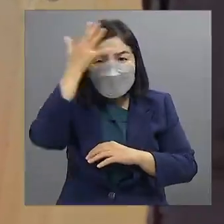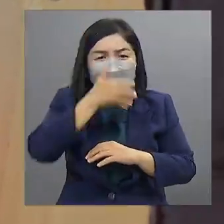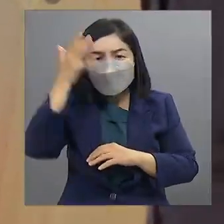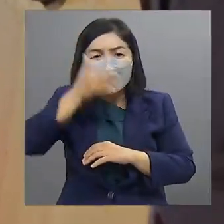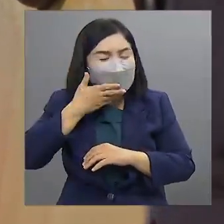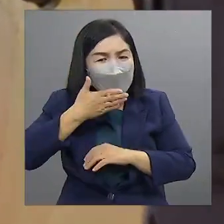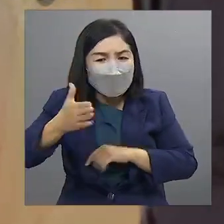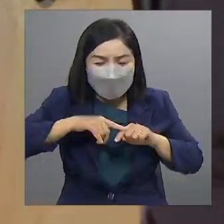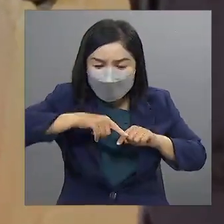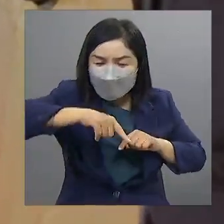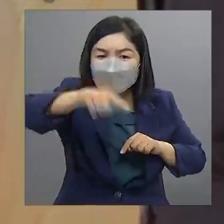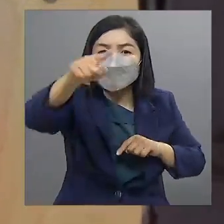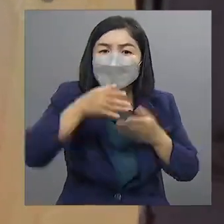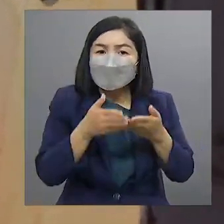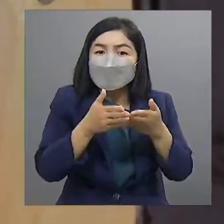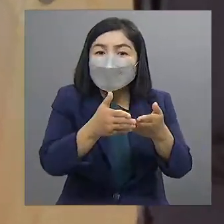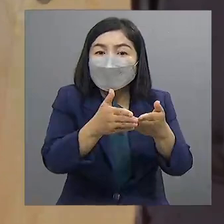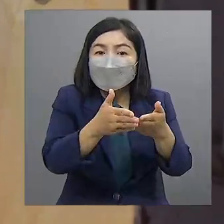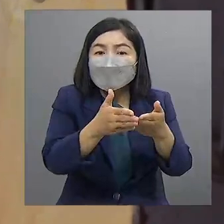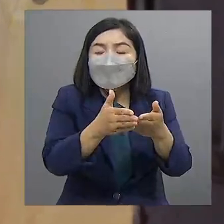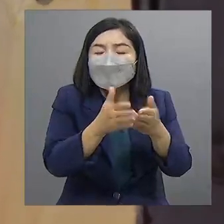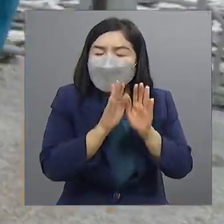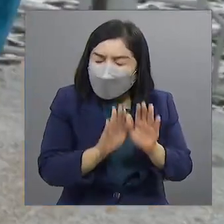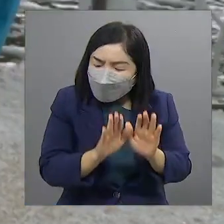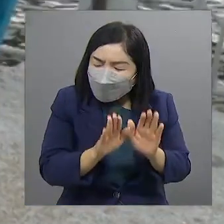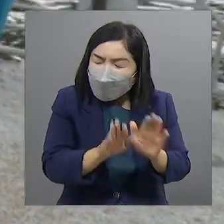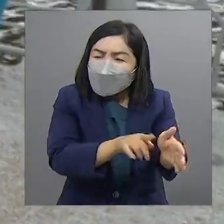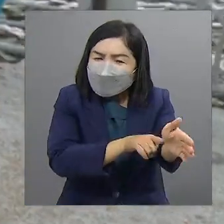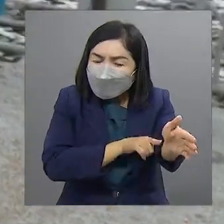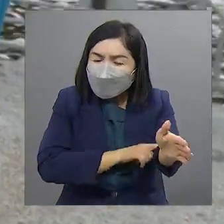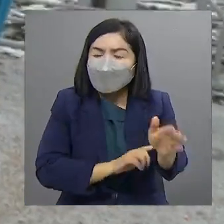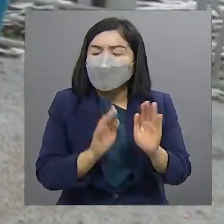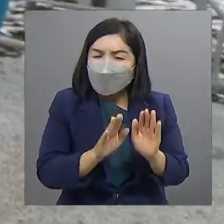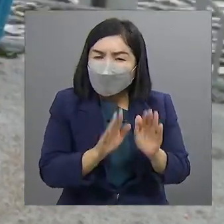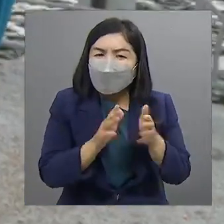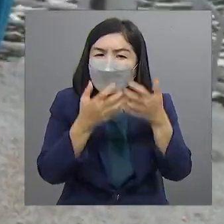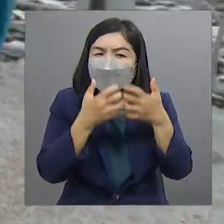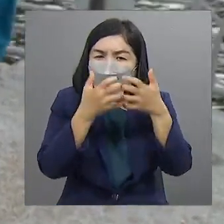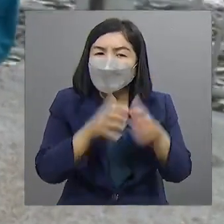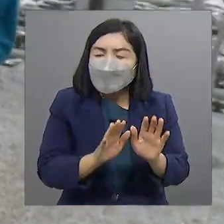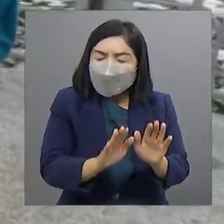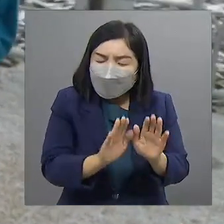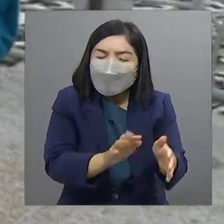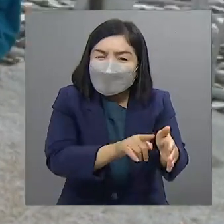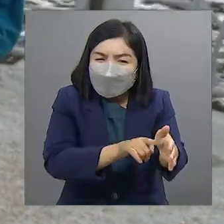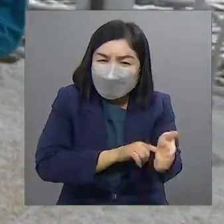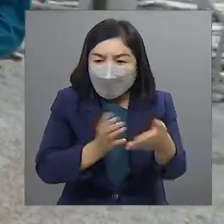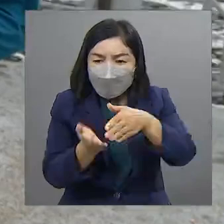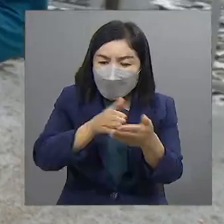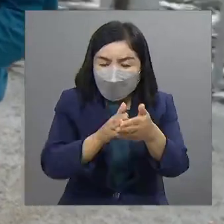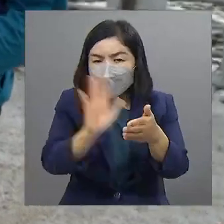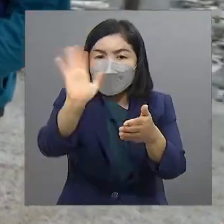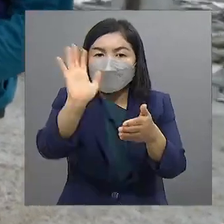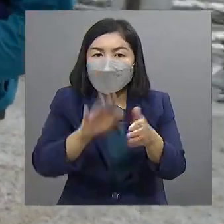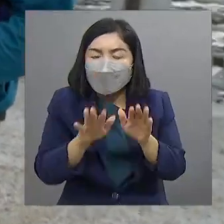งอ่ะ ก็เดินเรือให้เบาน้อยที่สุดครับให้เบาให้แบบไม่โค้งเคงมากหรือขับ